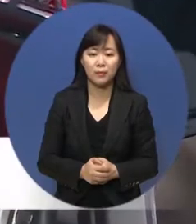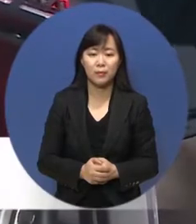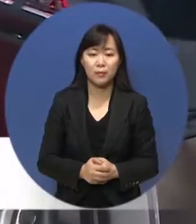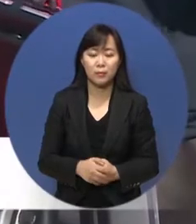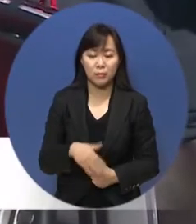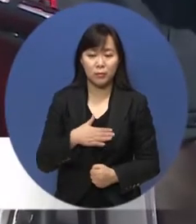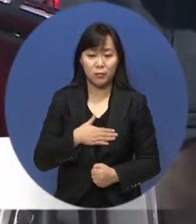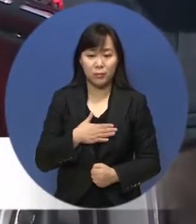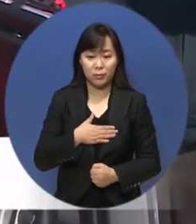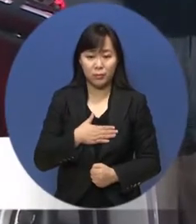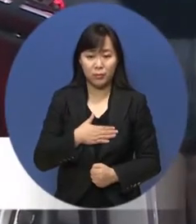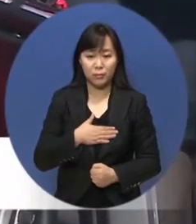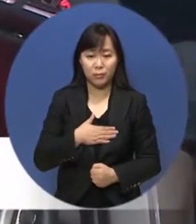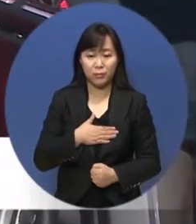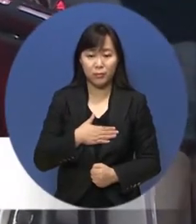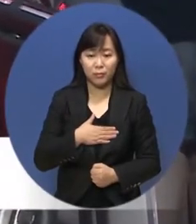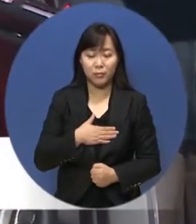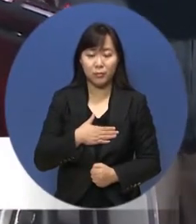저도